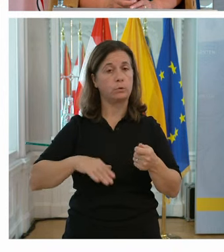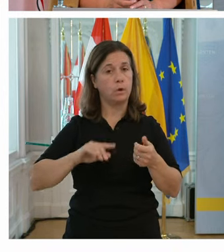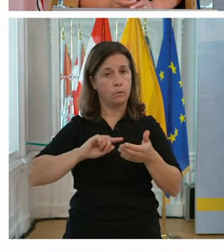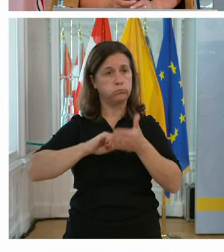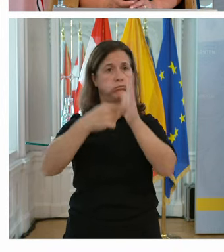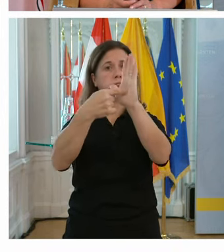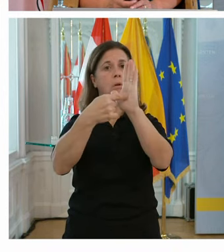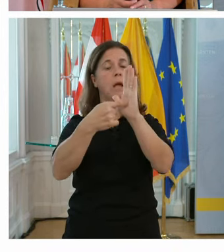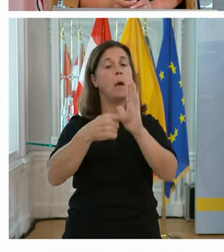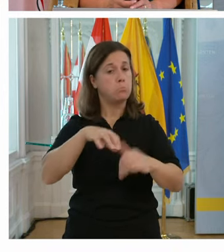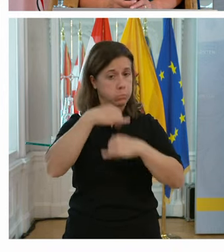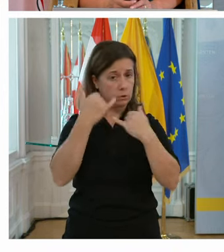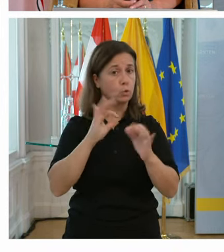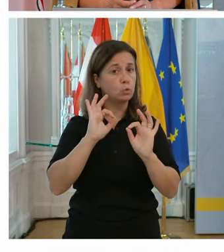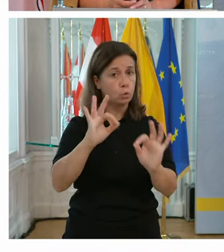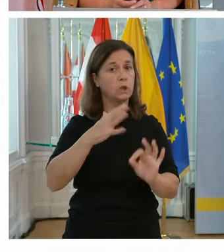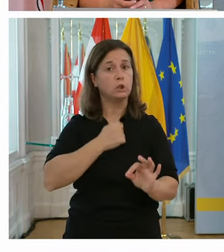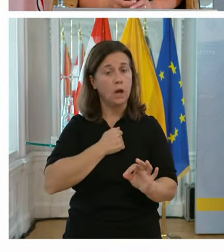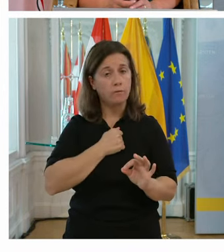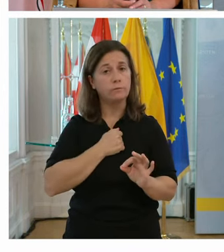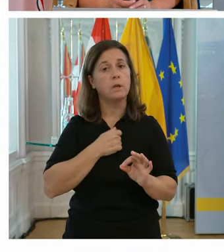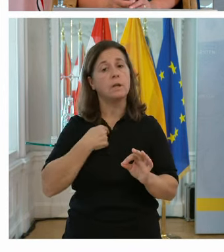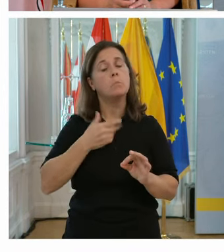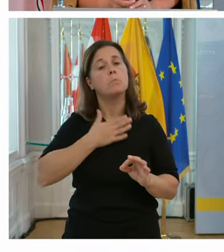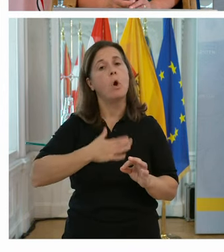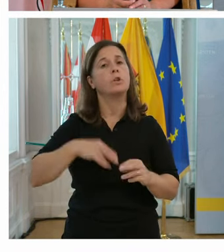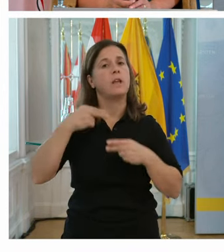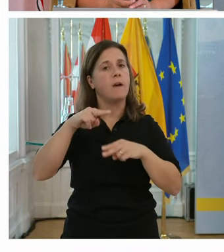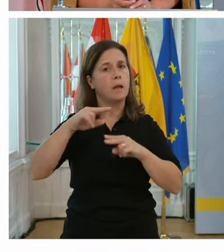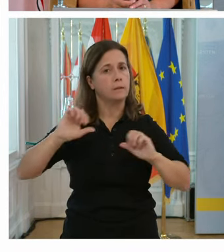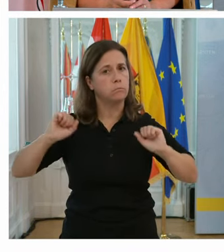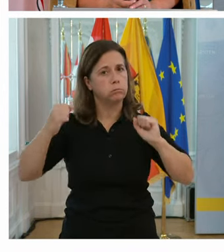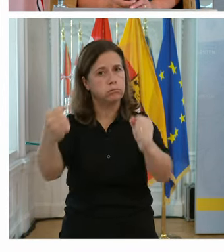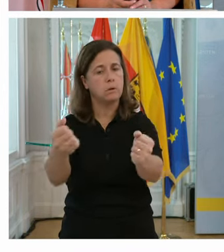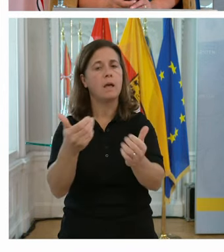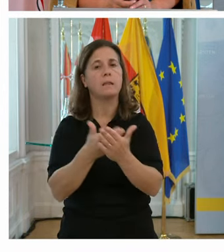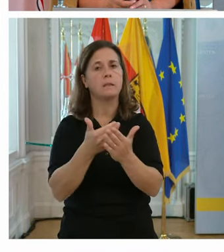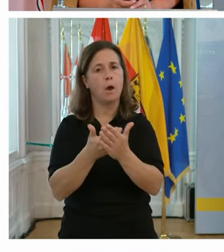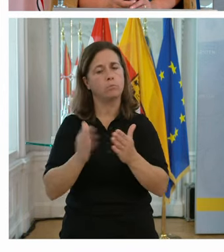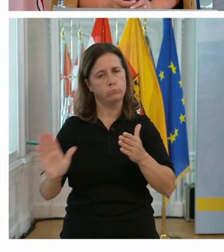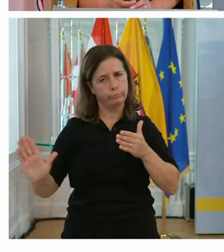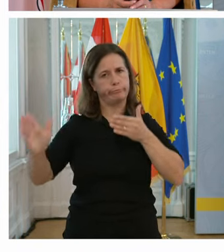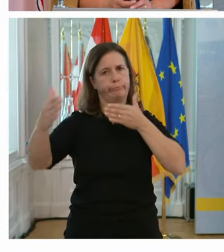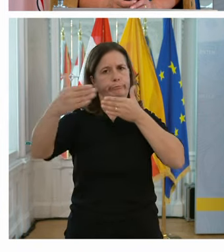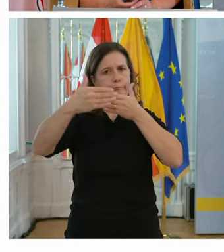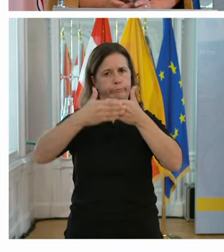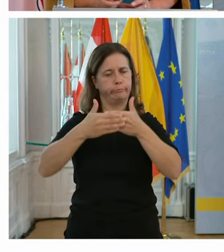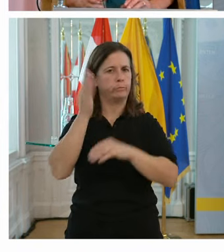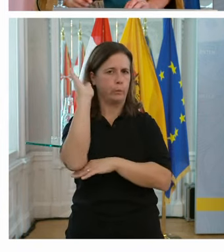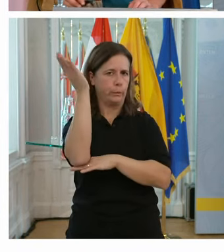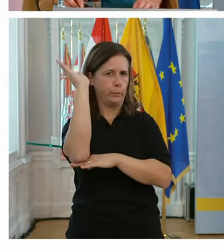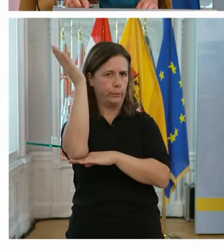das bisher gut tun und alles daran setzen, das auch weiter tun zu können. Und damit beschließe ich meinen Beitrag. Dankeschön.